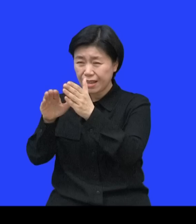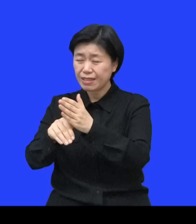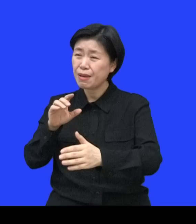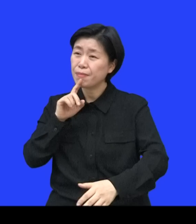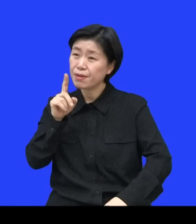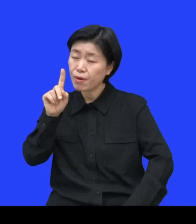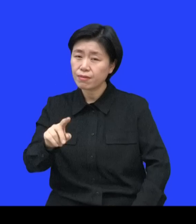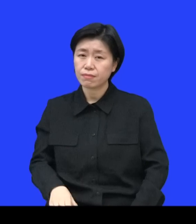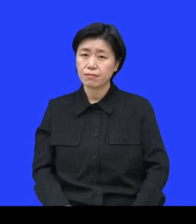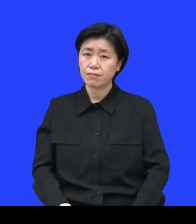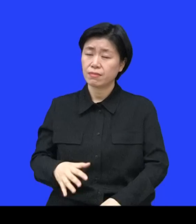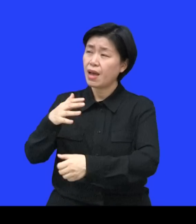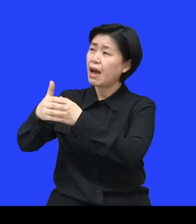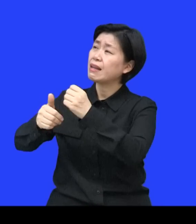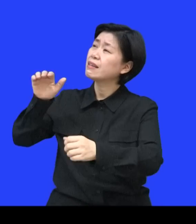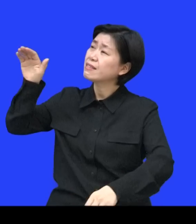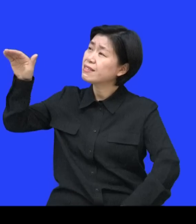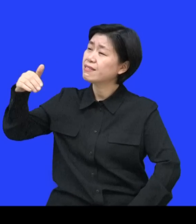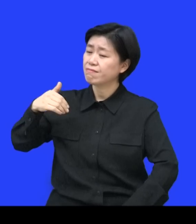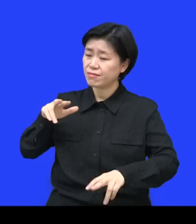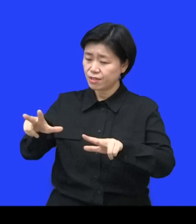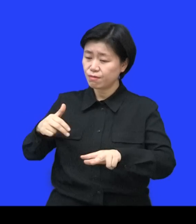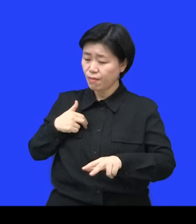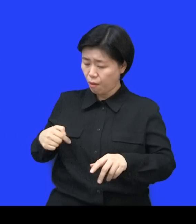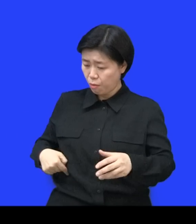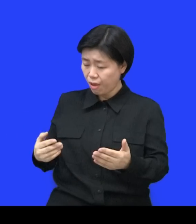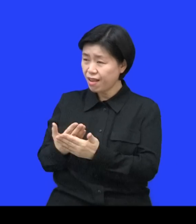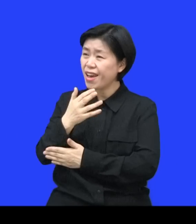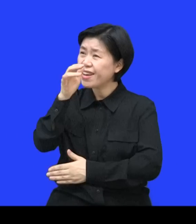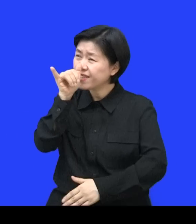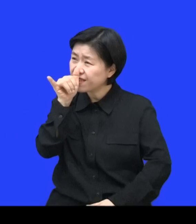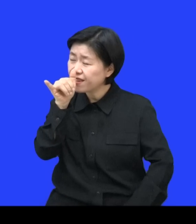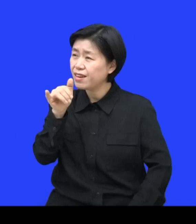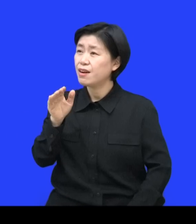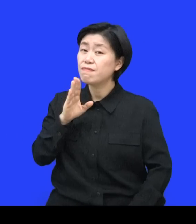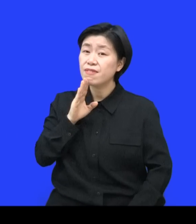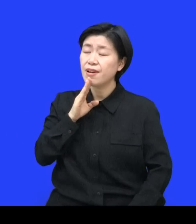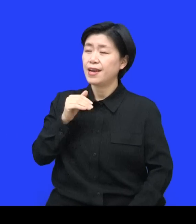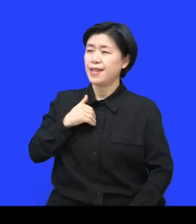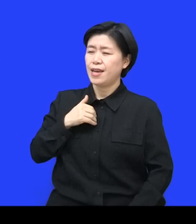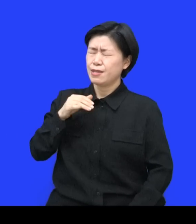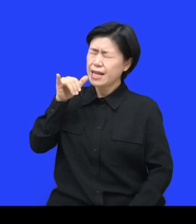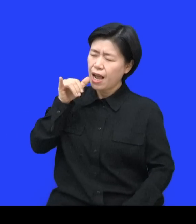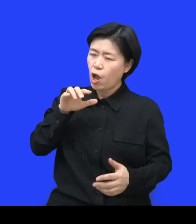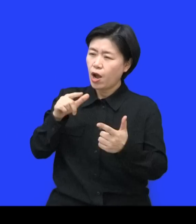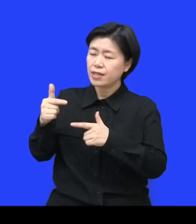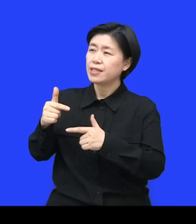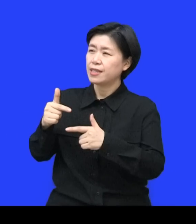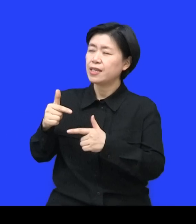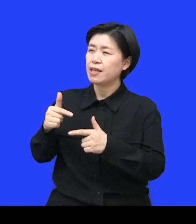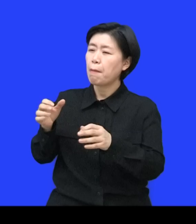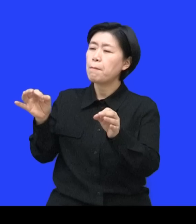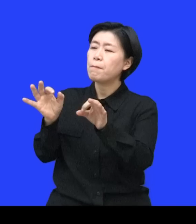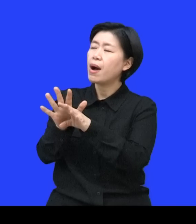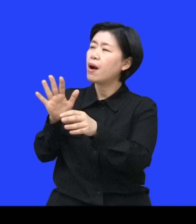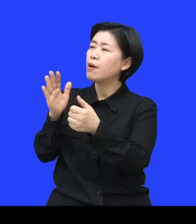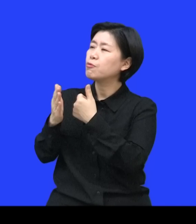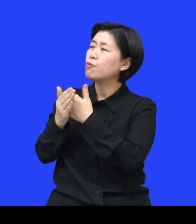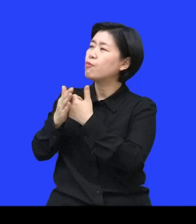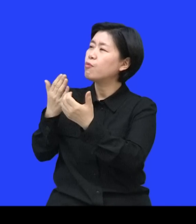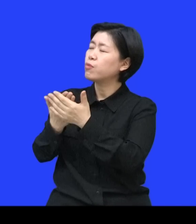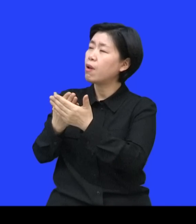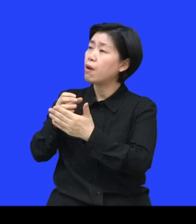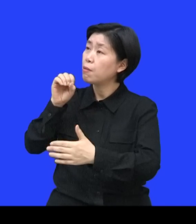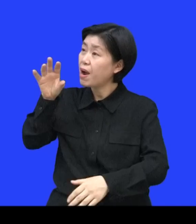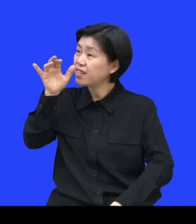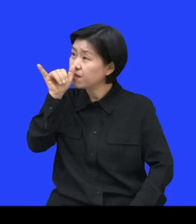하나님, 내가 지금 회개는 하고 있지만 네네. 하나님 앞에 끊어달라고 이제 고백은 하고 있지만 저 집에 가서 또 게임할 건